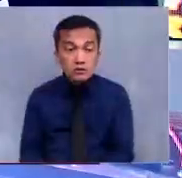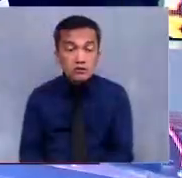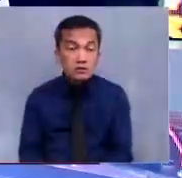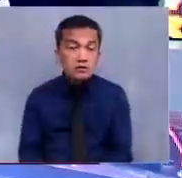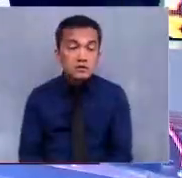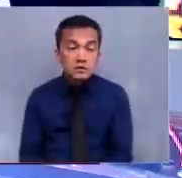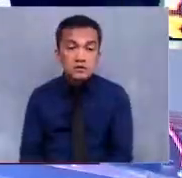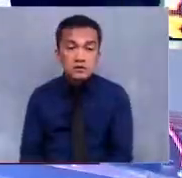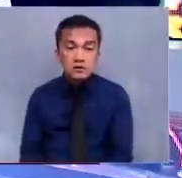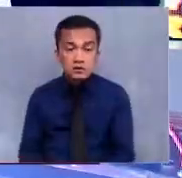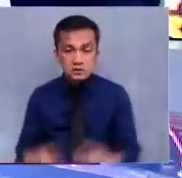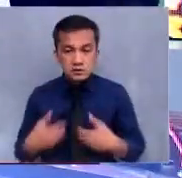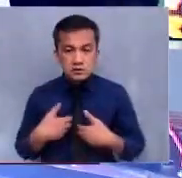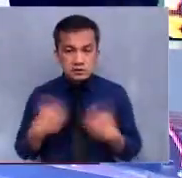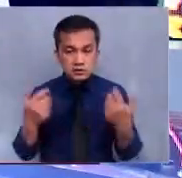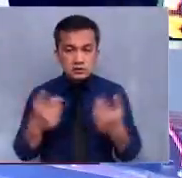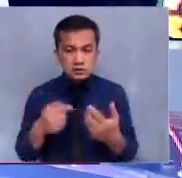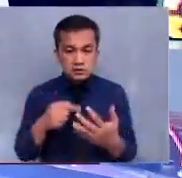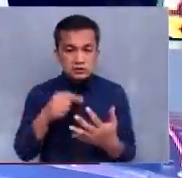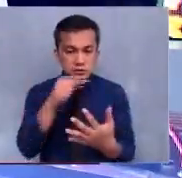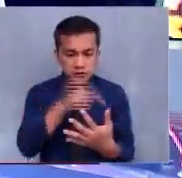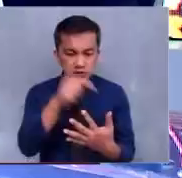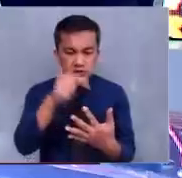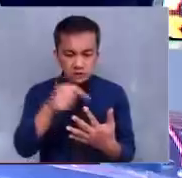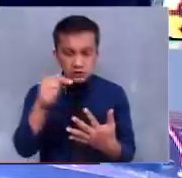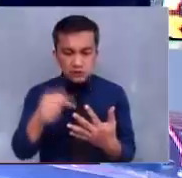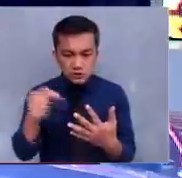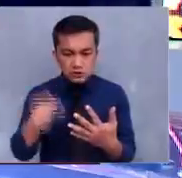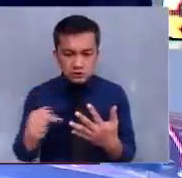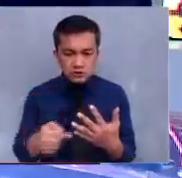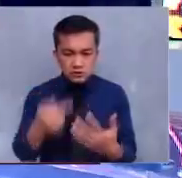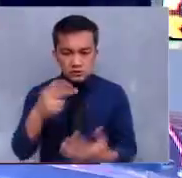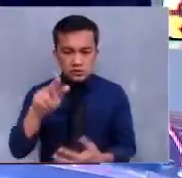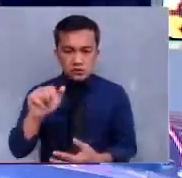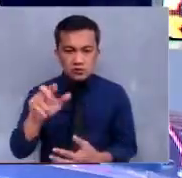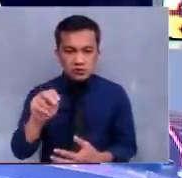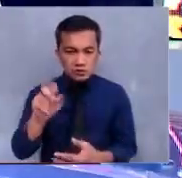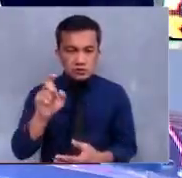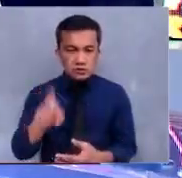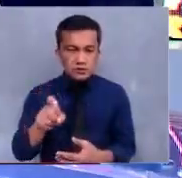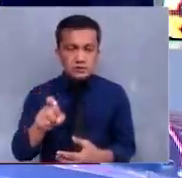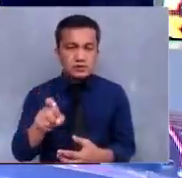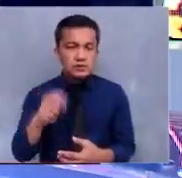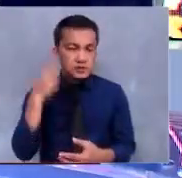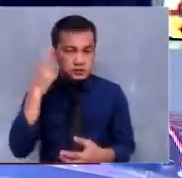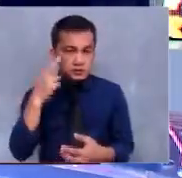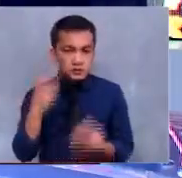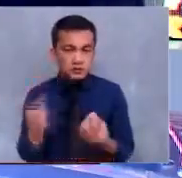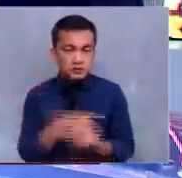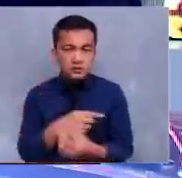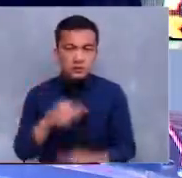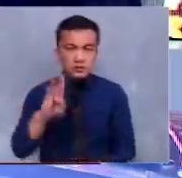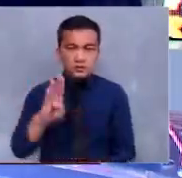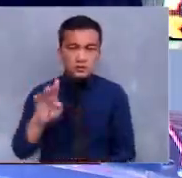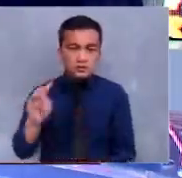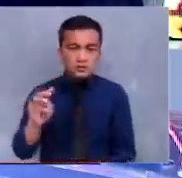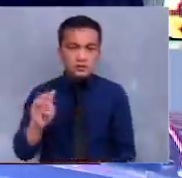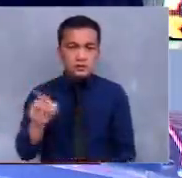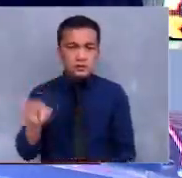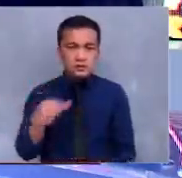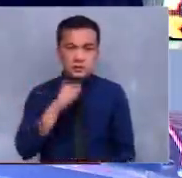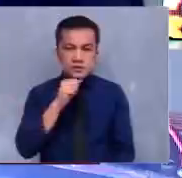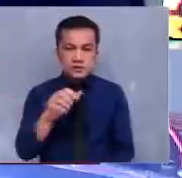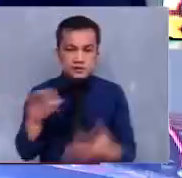Galit na iniisa-isa ni Guanzo ng mga dahilan kung bakit dapat daw ma-disqualify si Marcos Jr. sa hindi niya pagpa-file